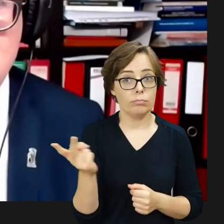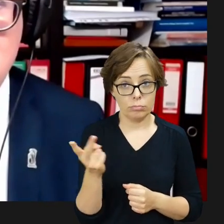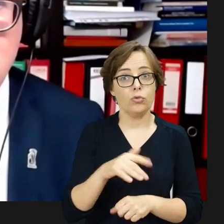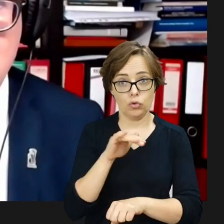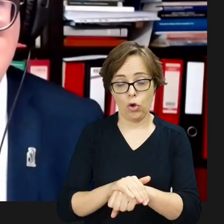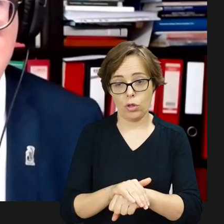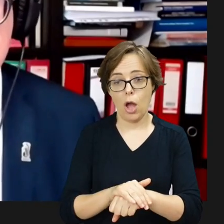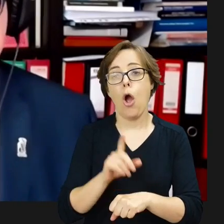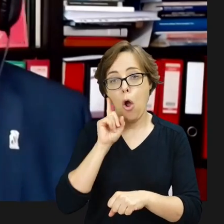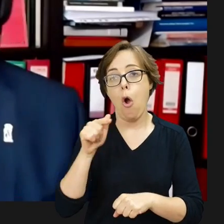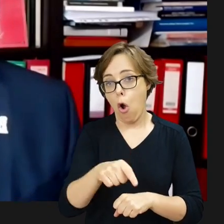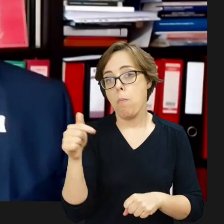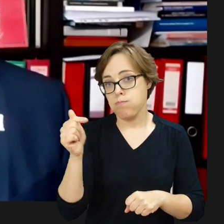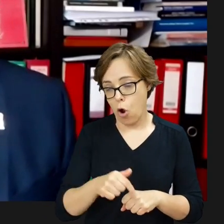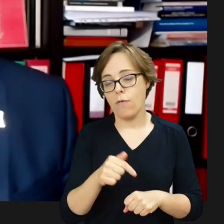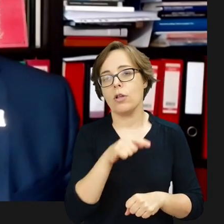sądach administracyjnych.